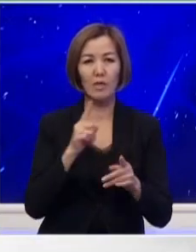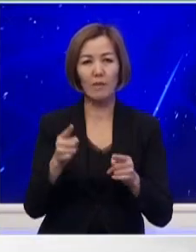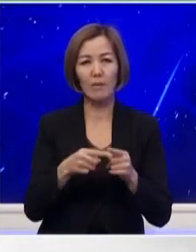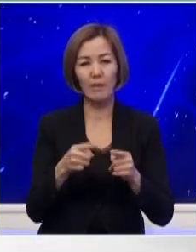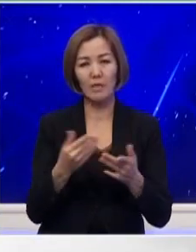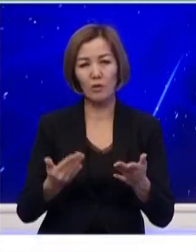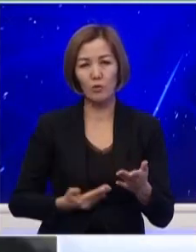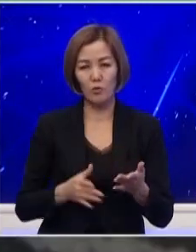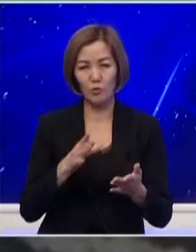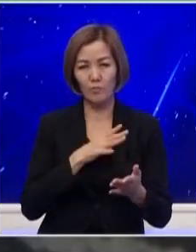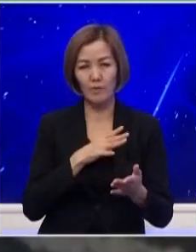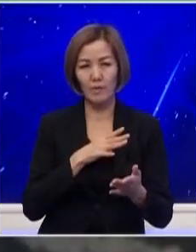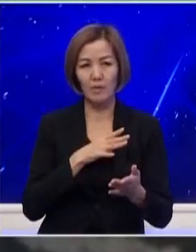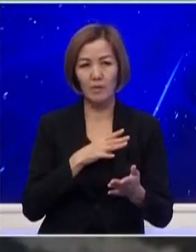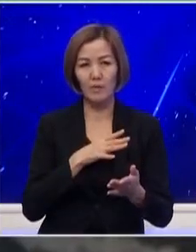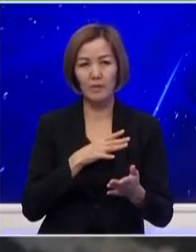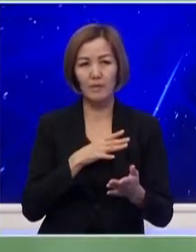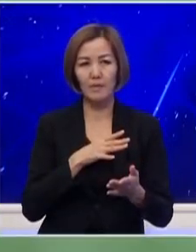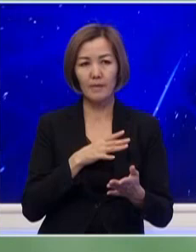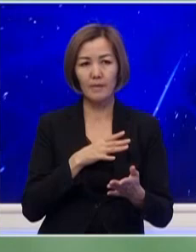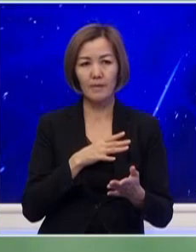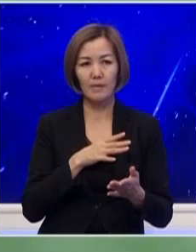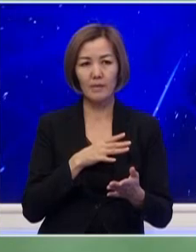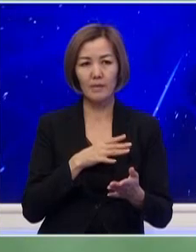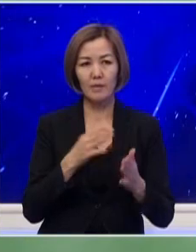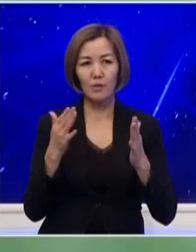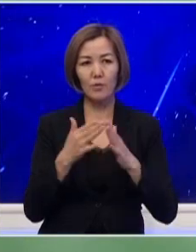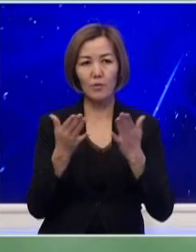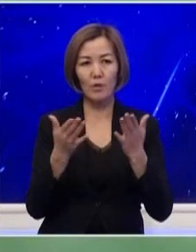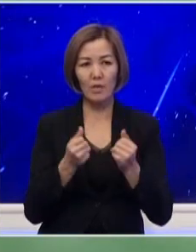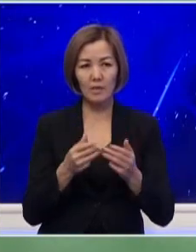пәтерде өмір сүріп келдік, үйлі